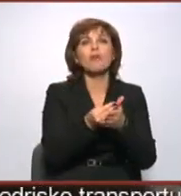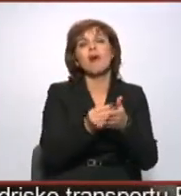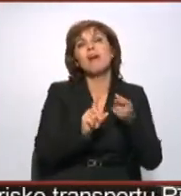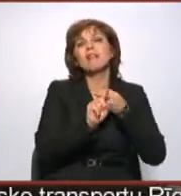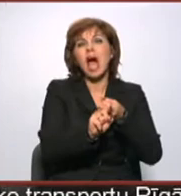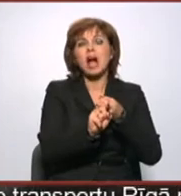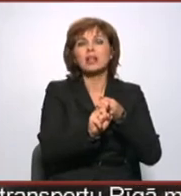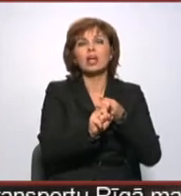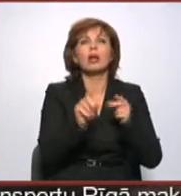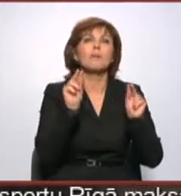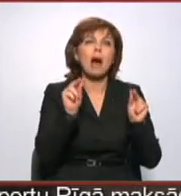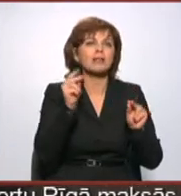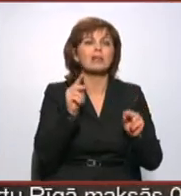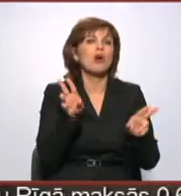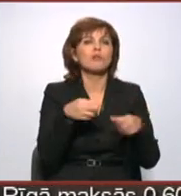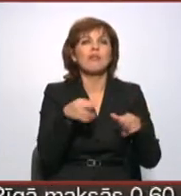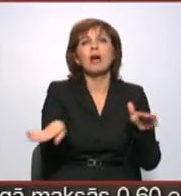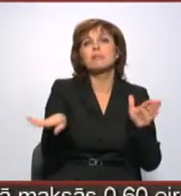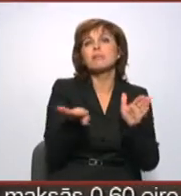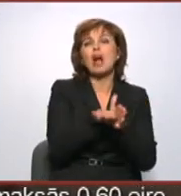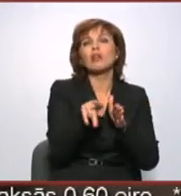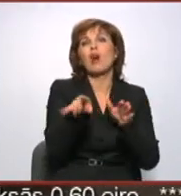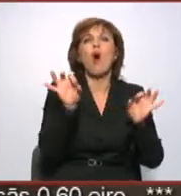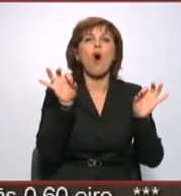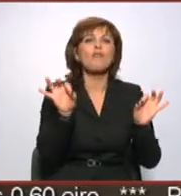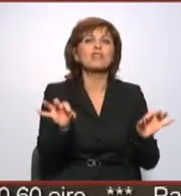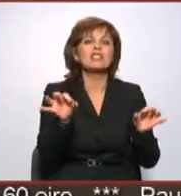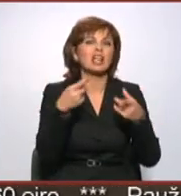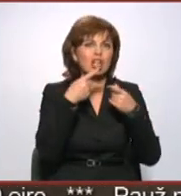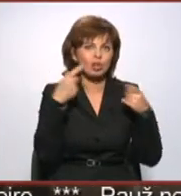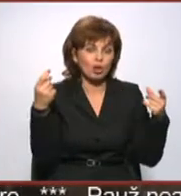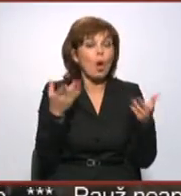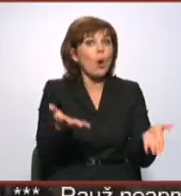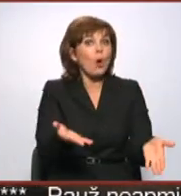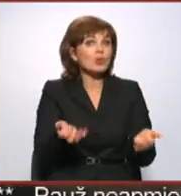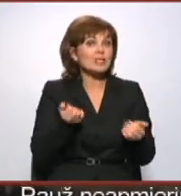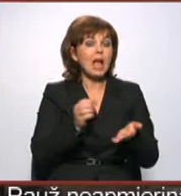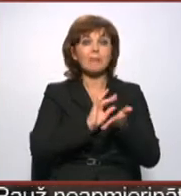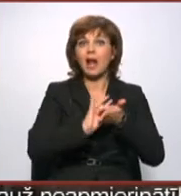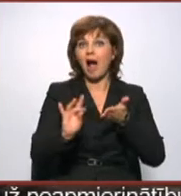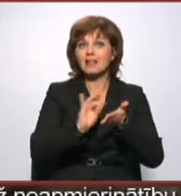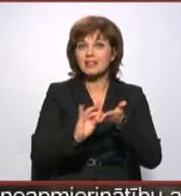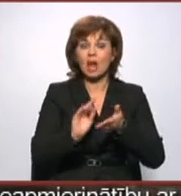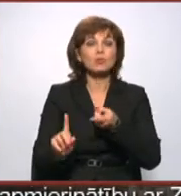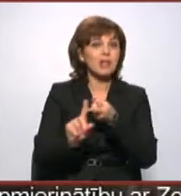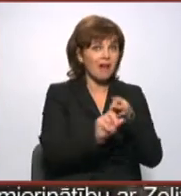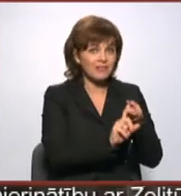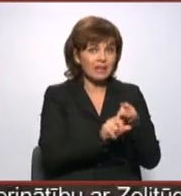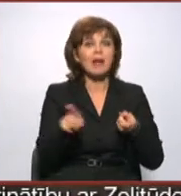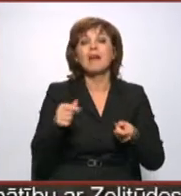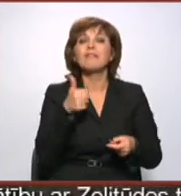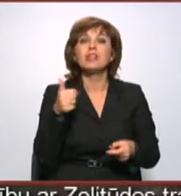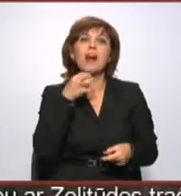patiesību, nepakļaujoties oficiāli sludinātajai. Uzņemot rakstnieku savienībā, par viņu teica,